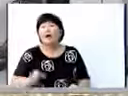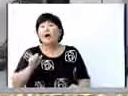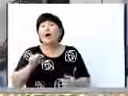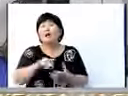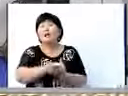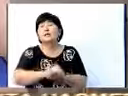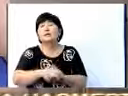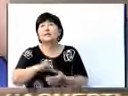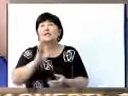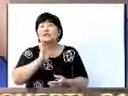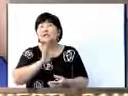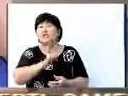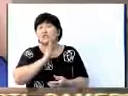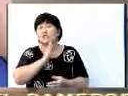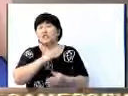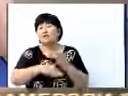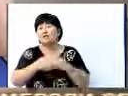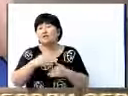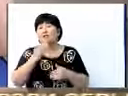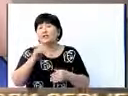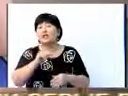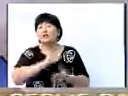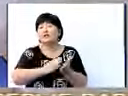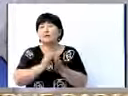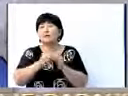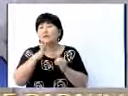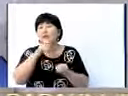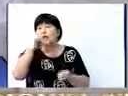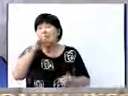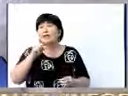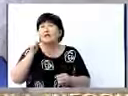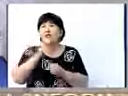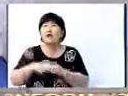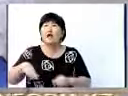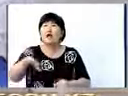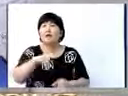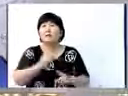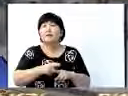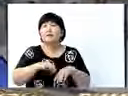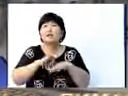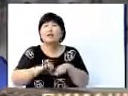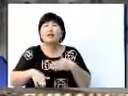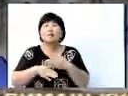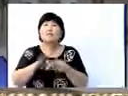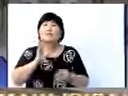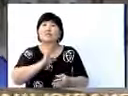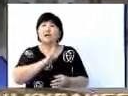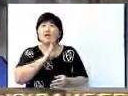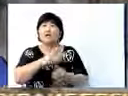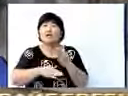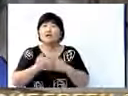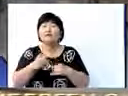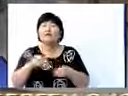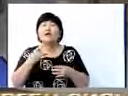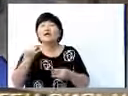Ассоциация женщин с инвалидностью «Шырак» работает уже более 15 лет в Казахстане и Центральной Азии. Миссия организации – поддержка женщин-инвалидов, лоббирование